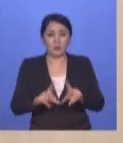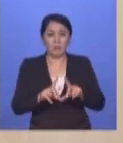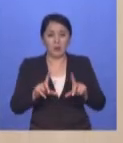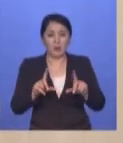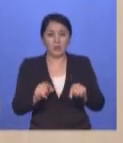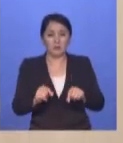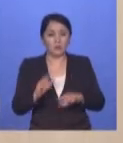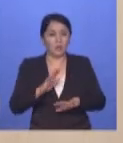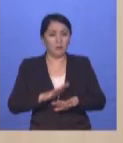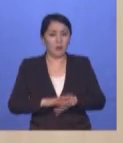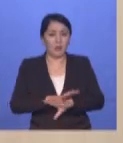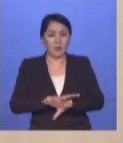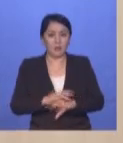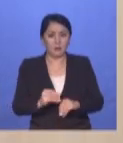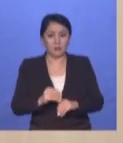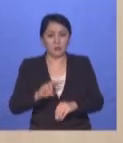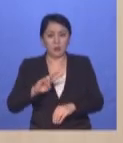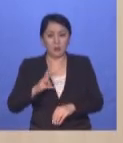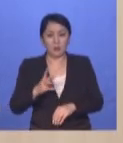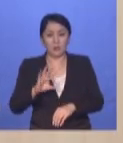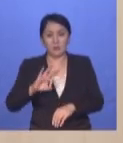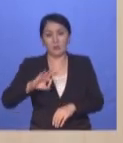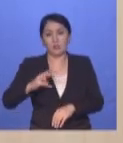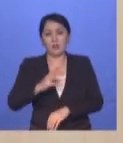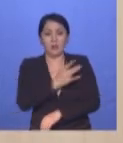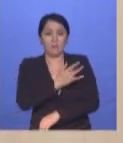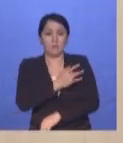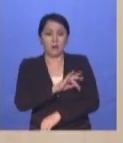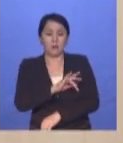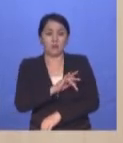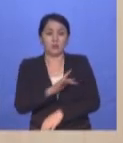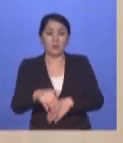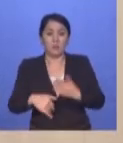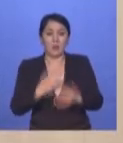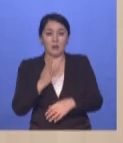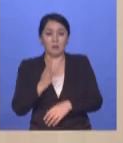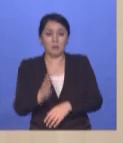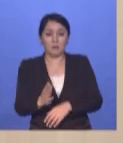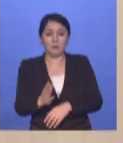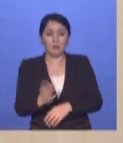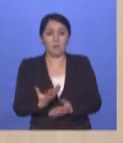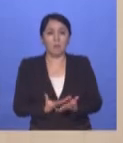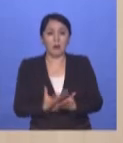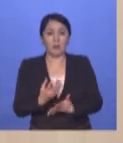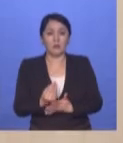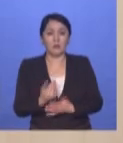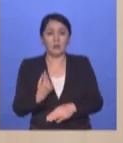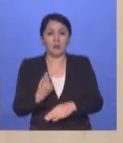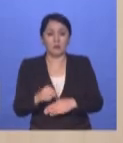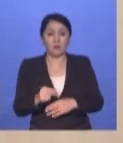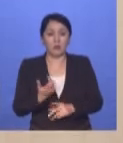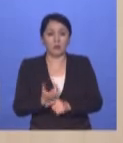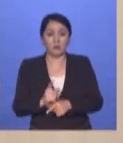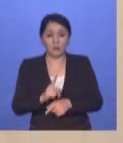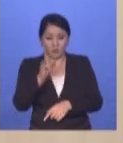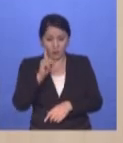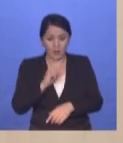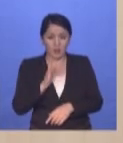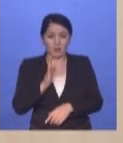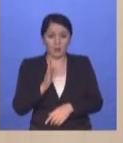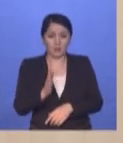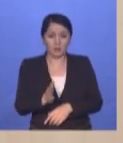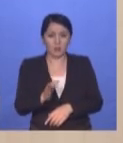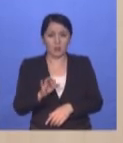Басқада банктер жоқ. Екінші, әлеуметтік осал топтағы адамдарға берілетін көмектерді біздің инструменттер арқылы алса, ол өте ыңғайлы болады. Осы